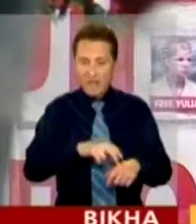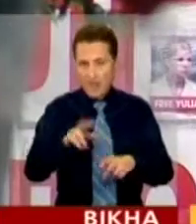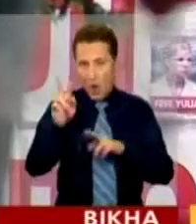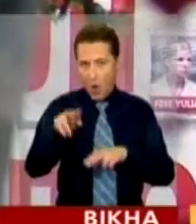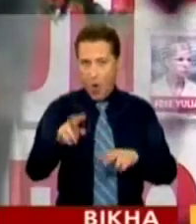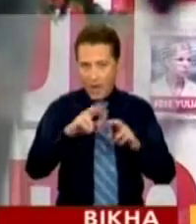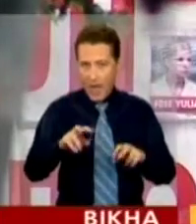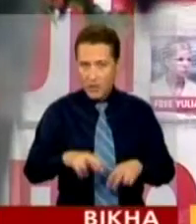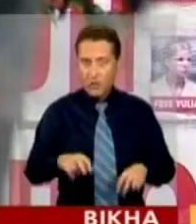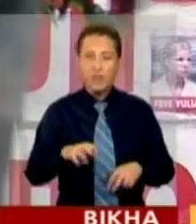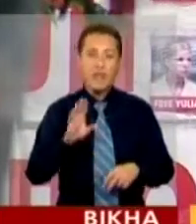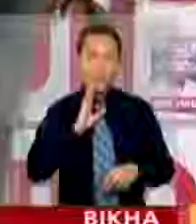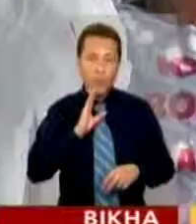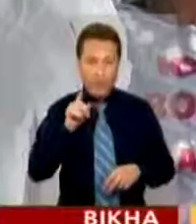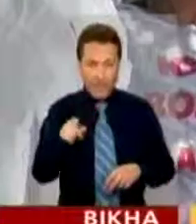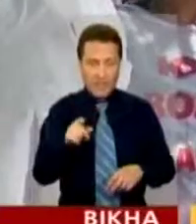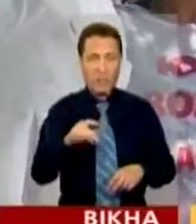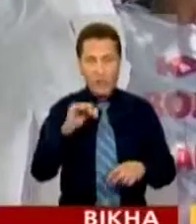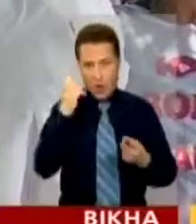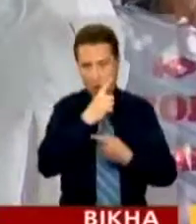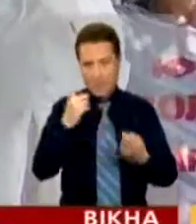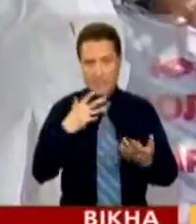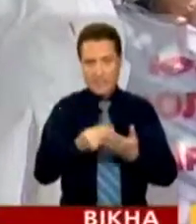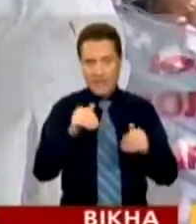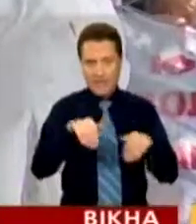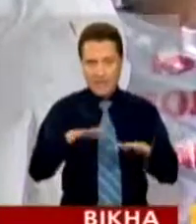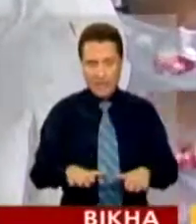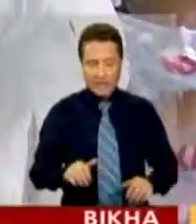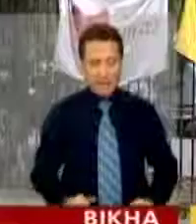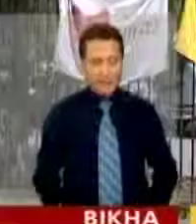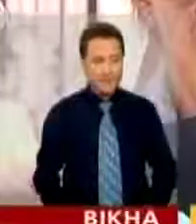оглянули ув'язнену і оголосили свій вердикт.